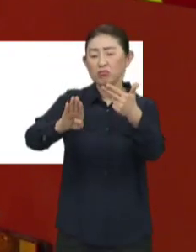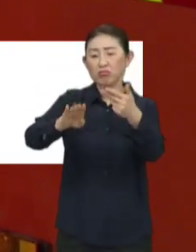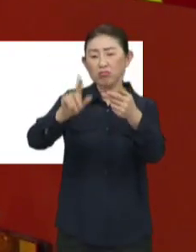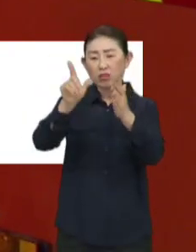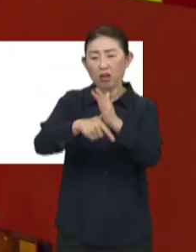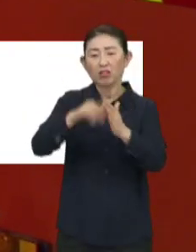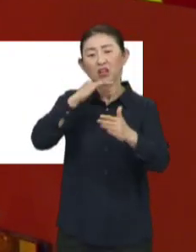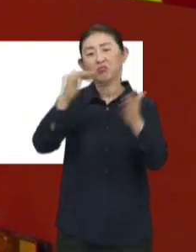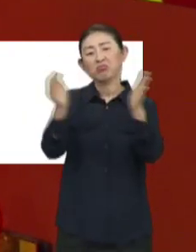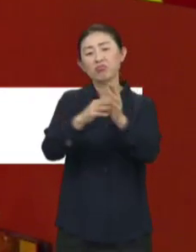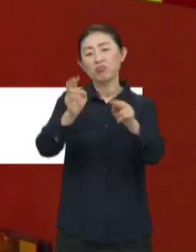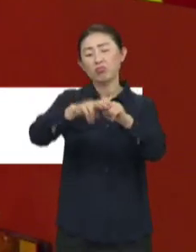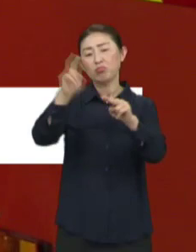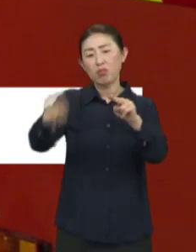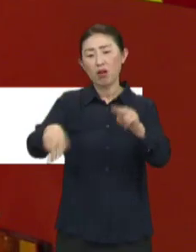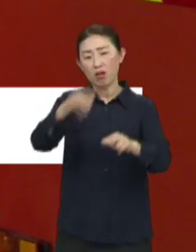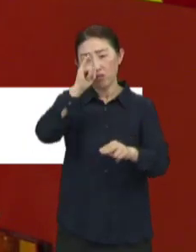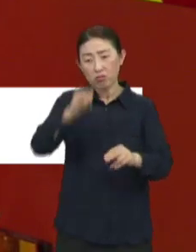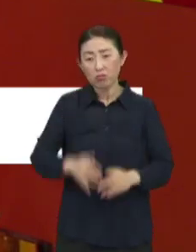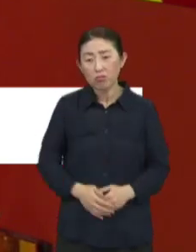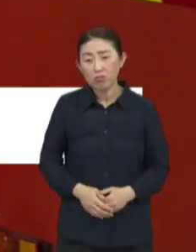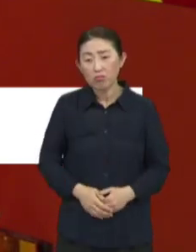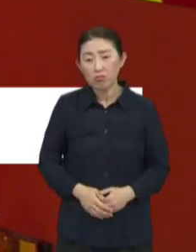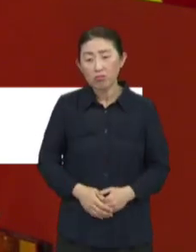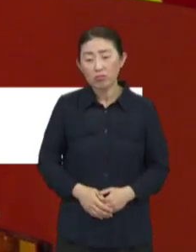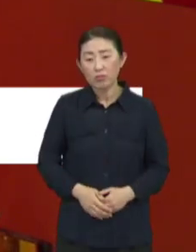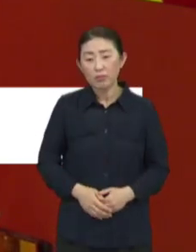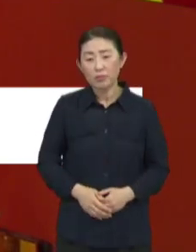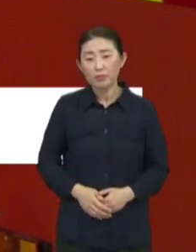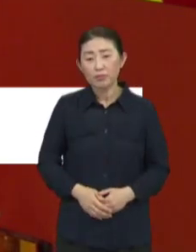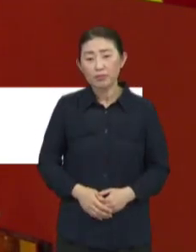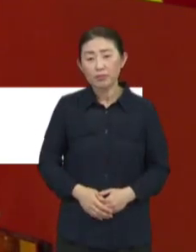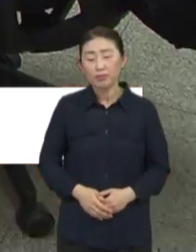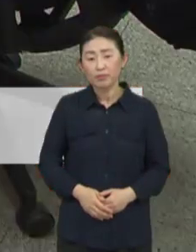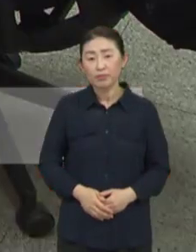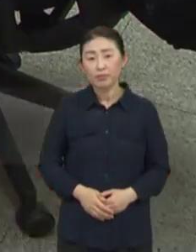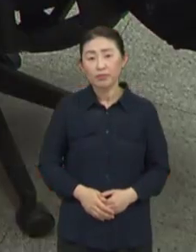연수가 다 찼음에도 그 계급을 가지고 퇴직하시는 분들도 있어요.